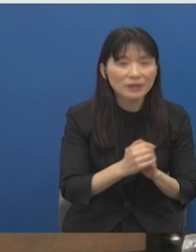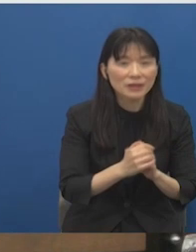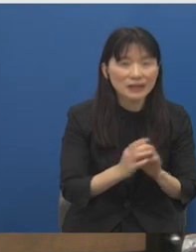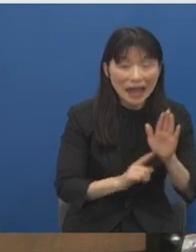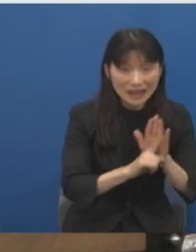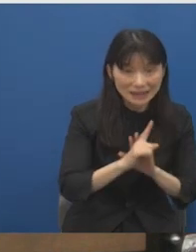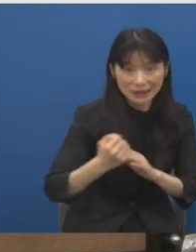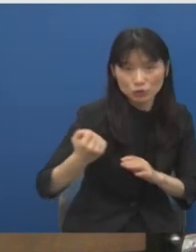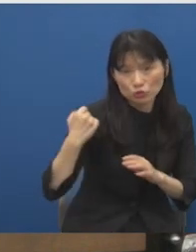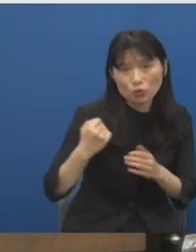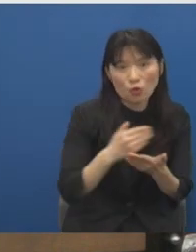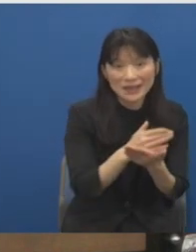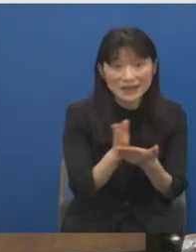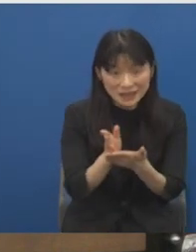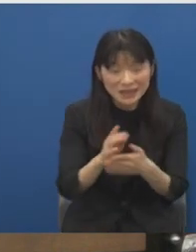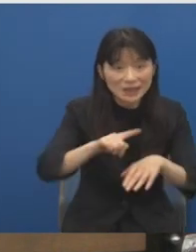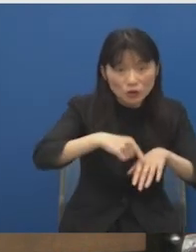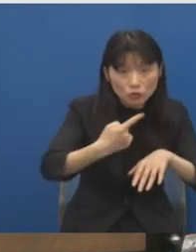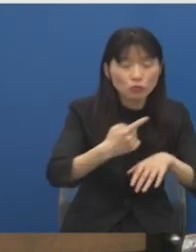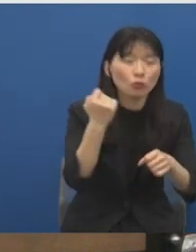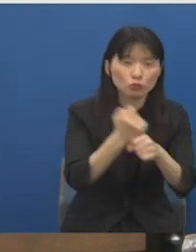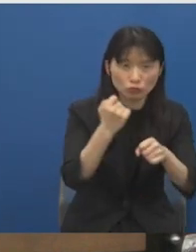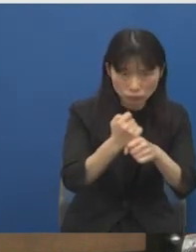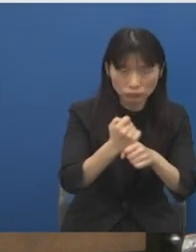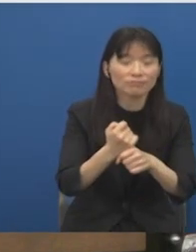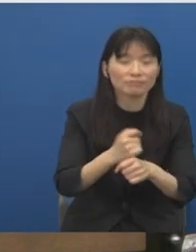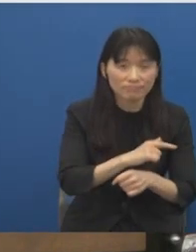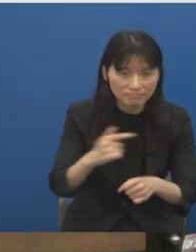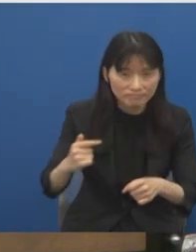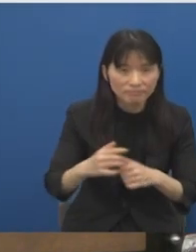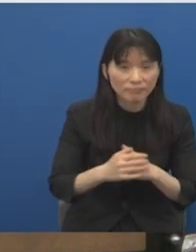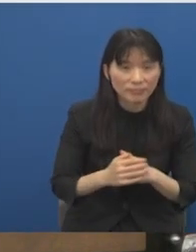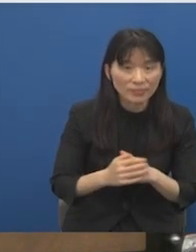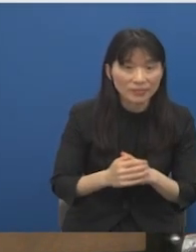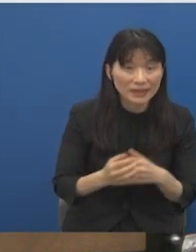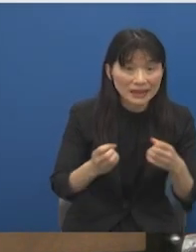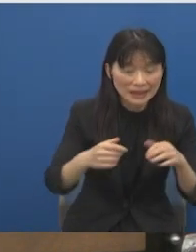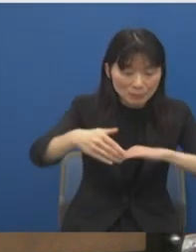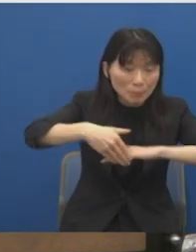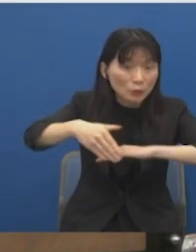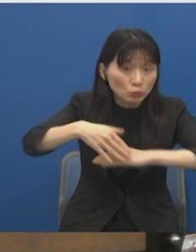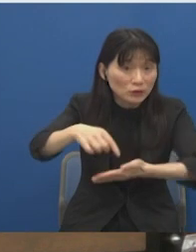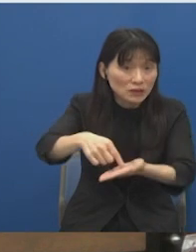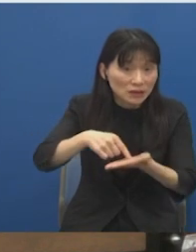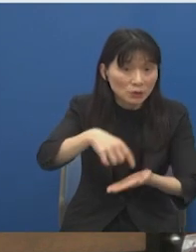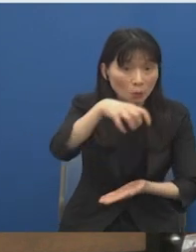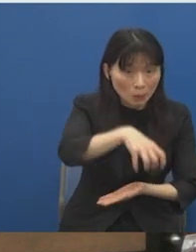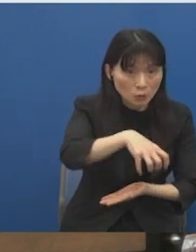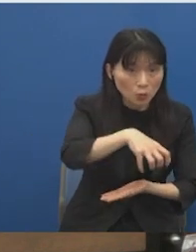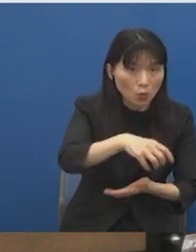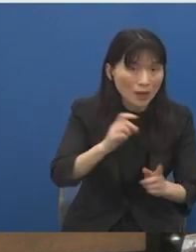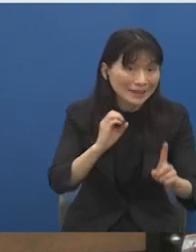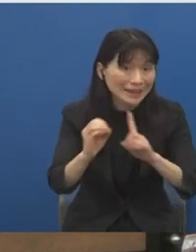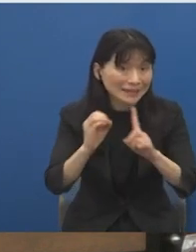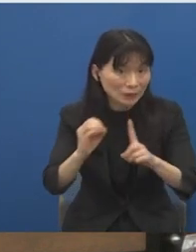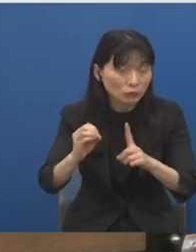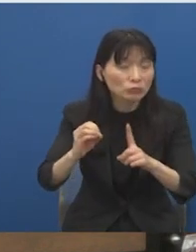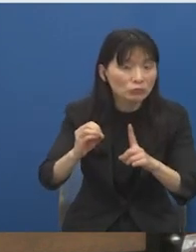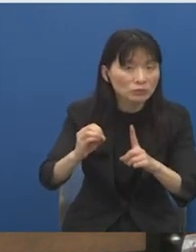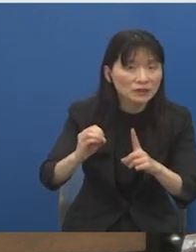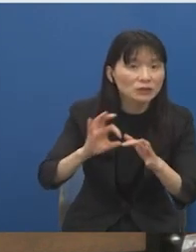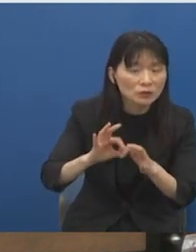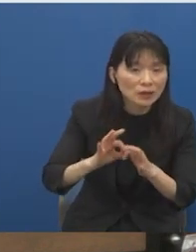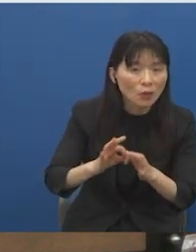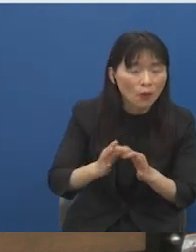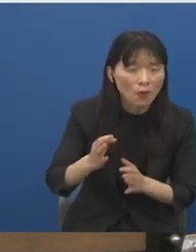品種への改良を支援対象とする考え、申請窓口の設置場所及びデジタル弱者にも配慮